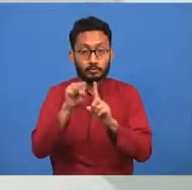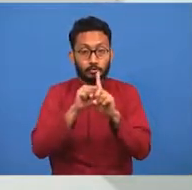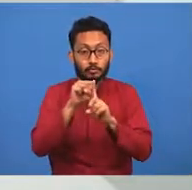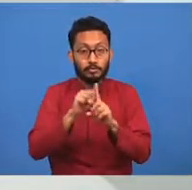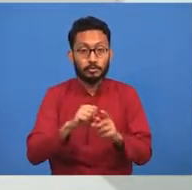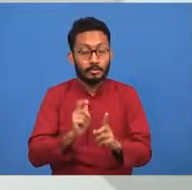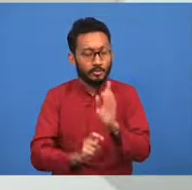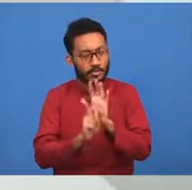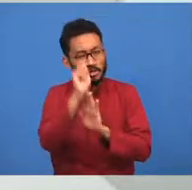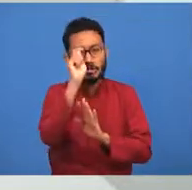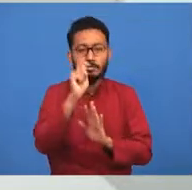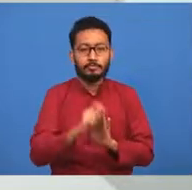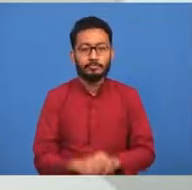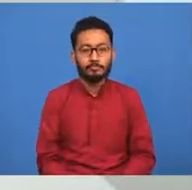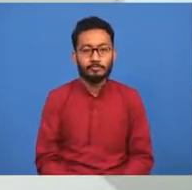tertinggi.